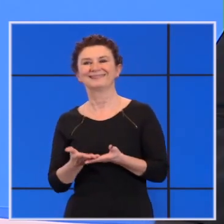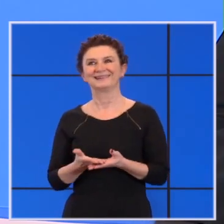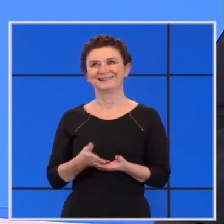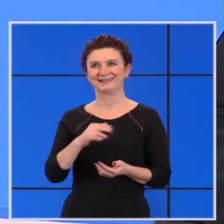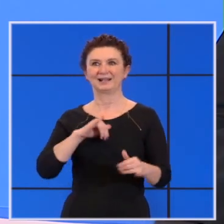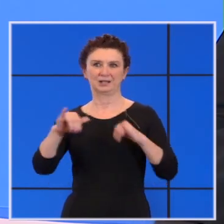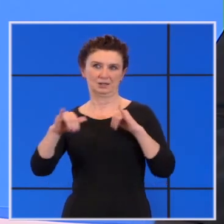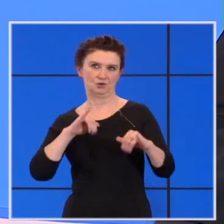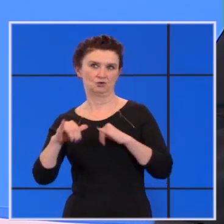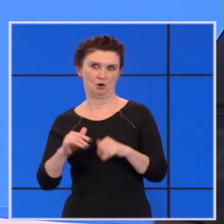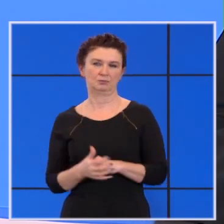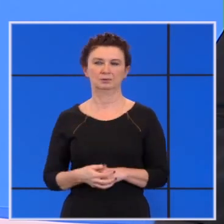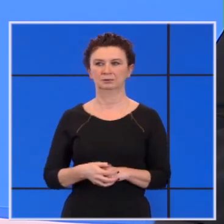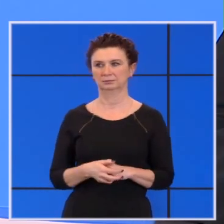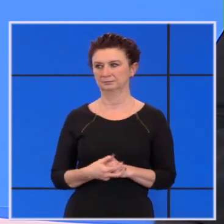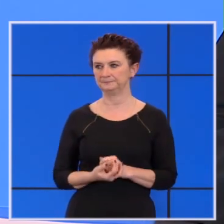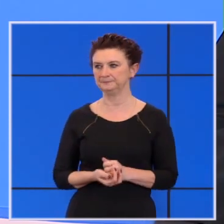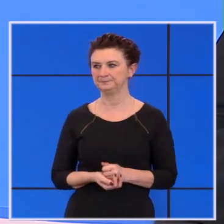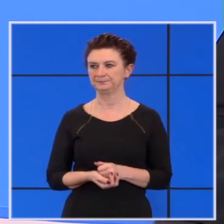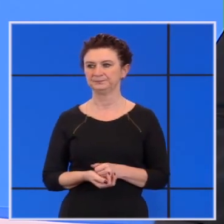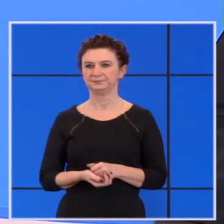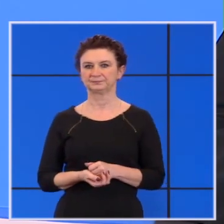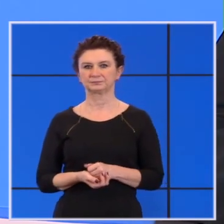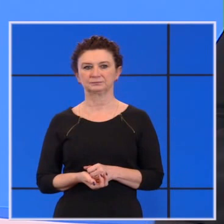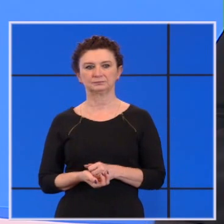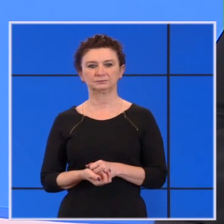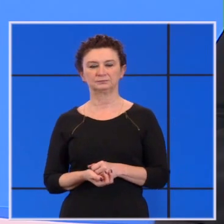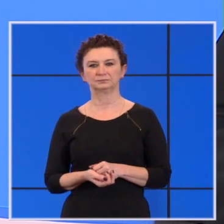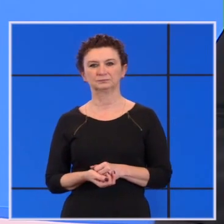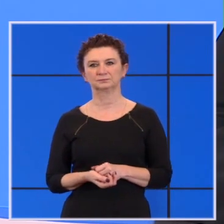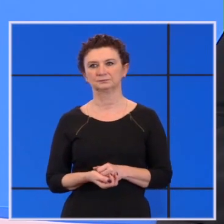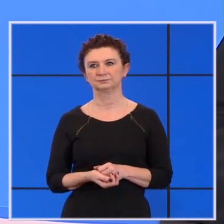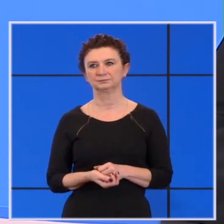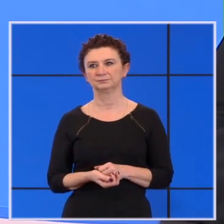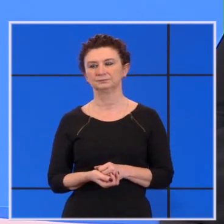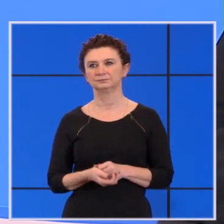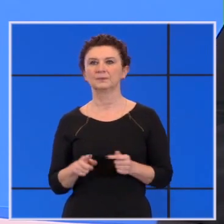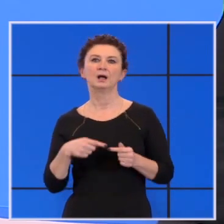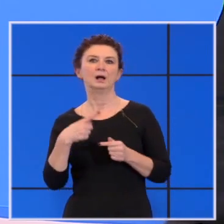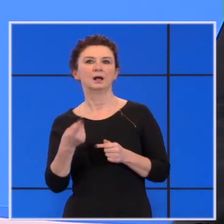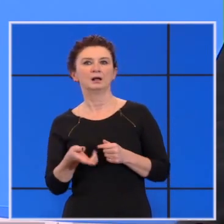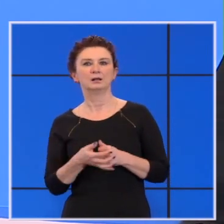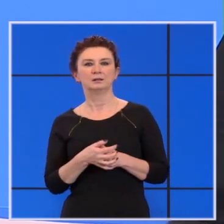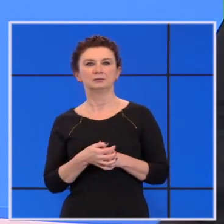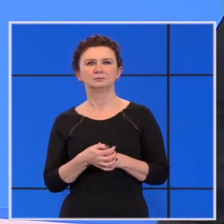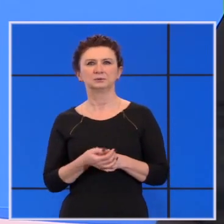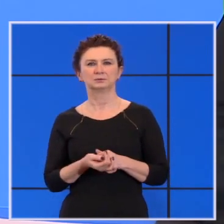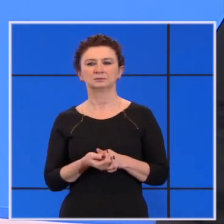na przeciwdziałanie i usuwanie skutków klęsk żywiołowych. Po